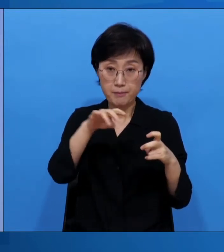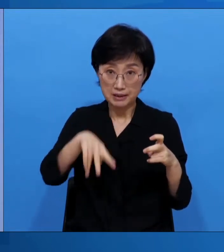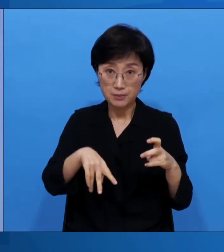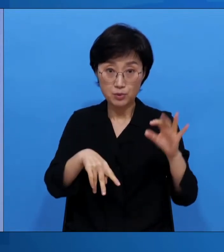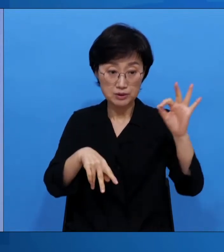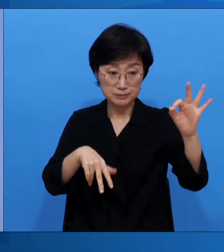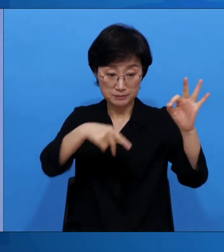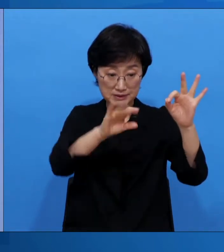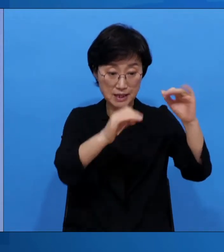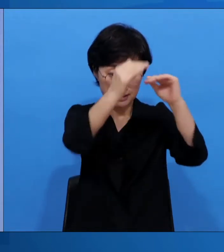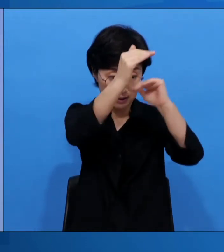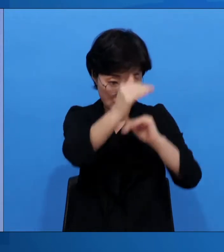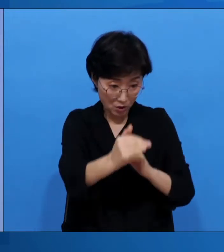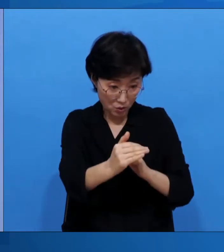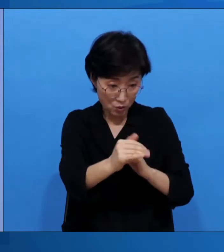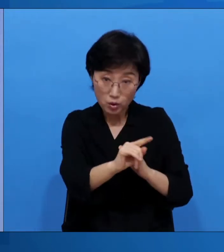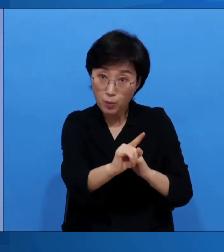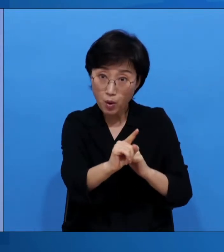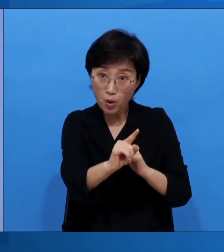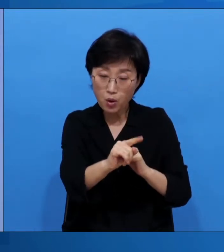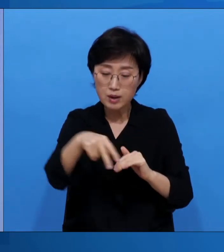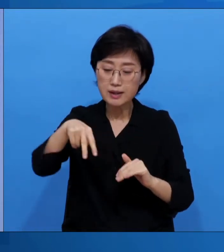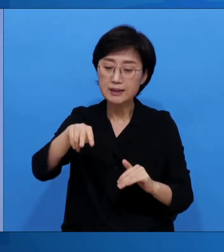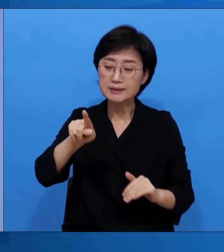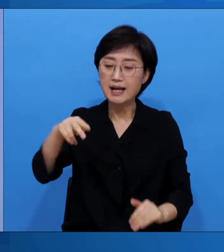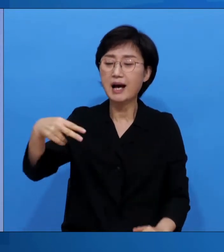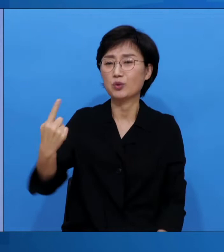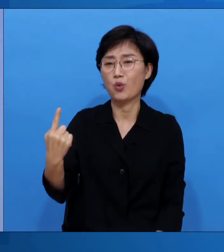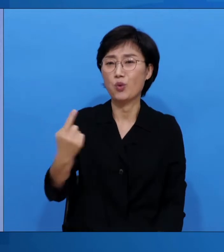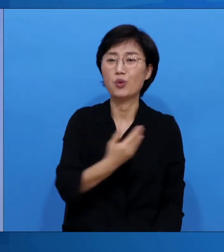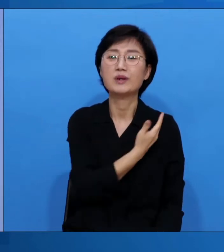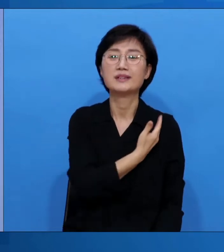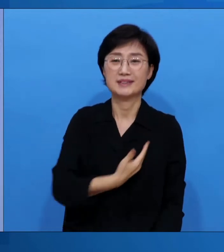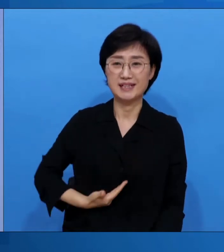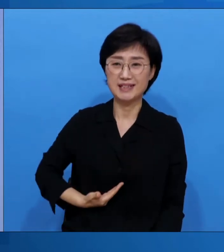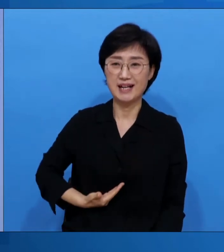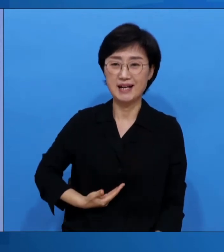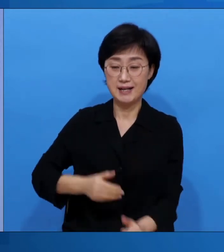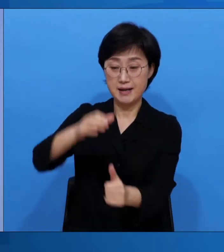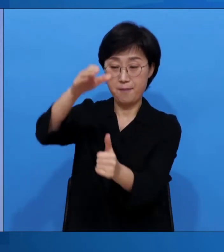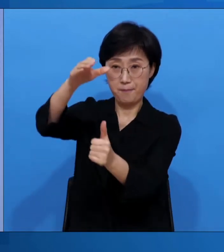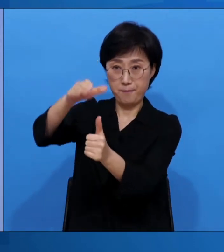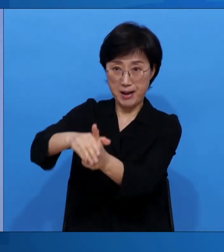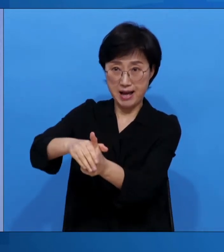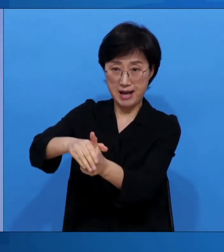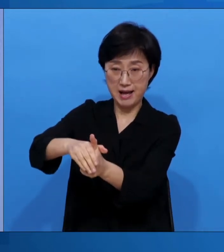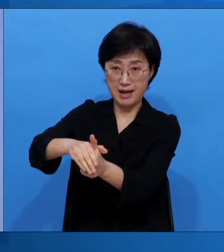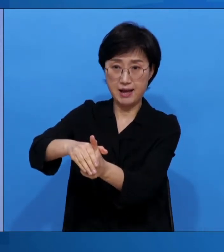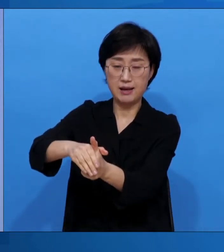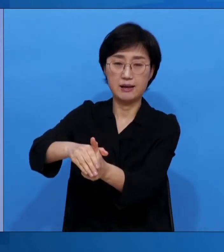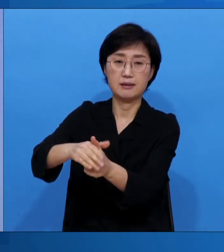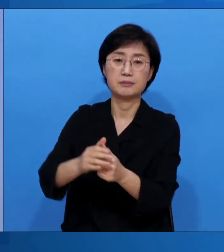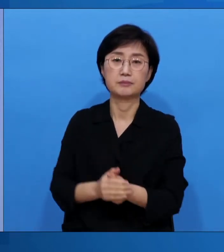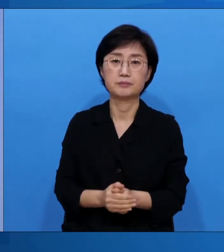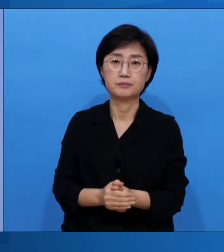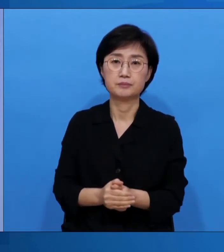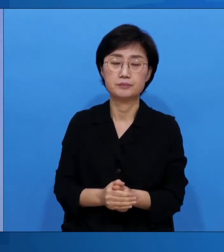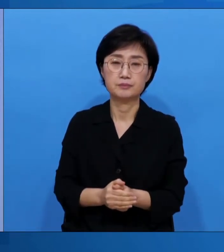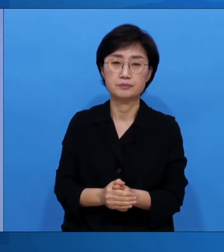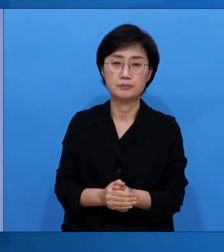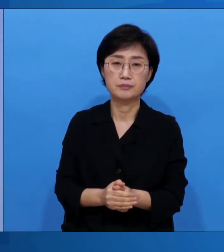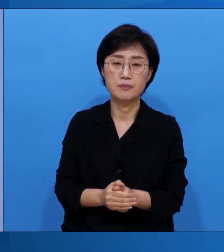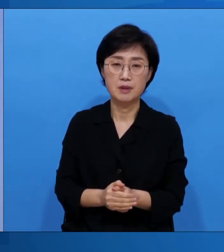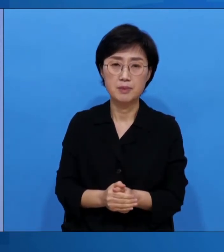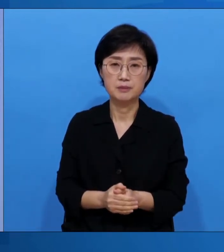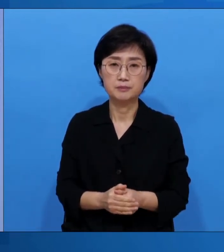the Matthew chapter 10 is the content of the disciples and the apostles being appointed. 곧바로 누가복음 9장은 사도계고 누가복음